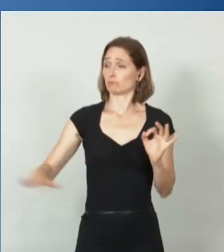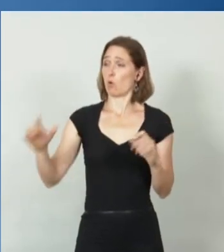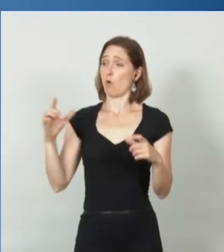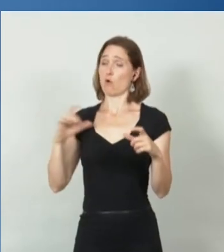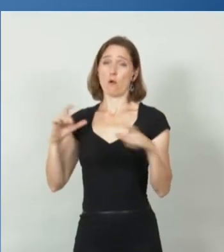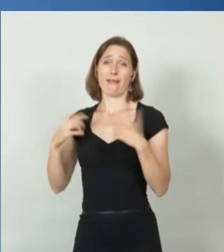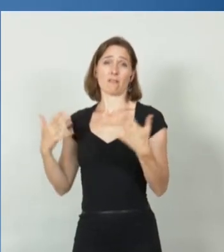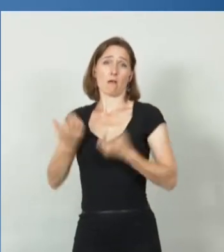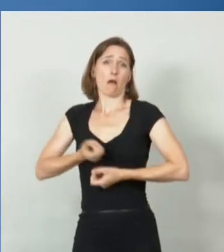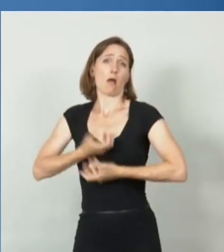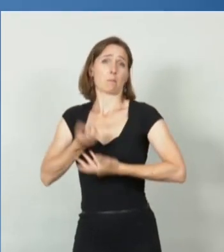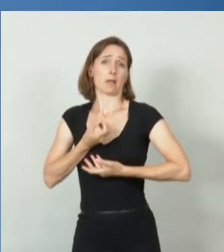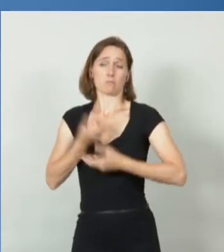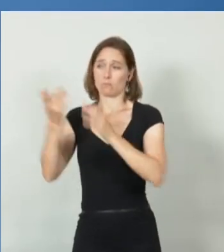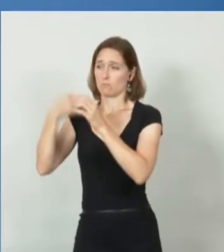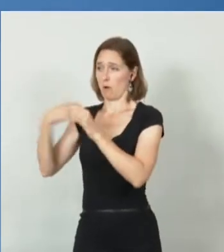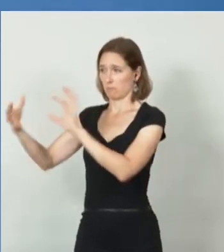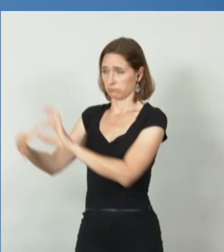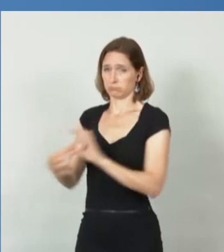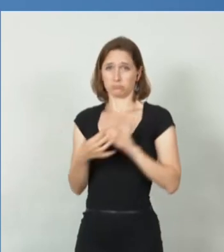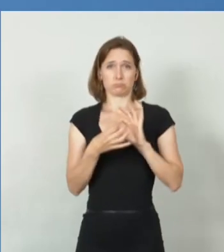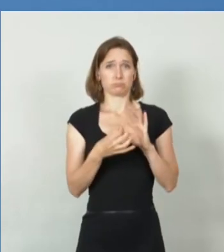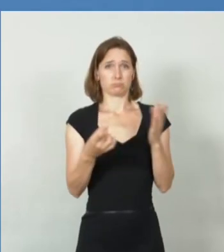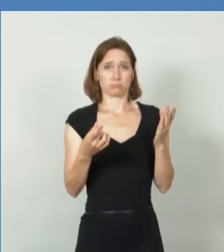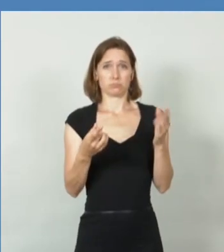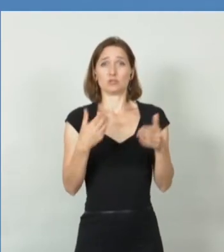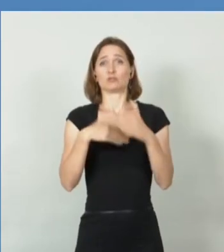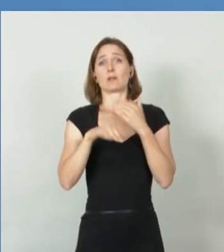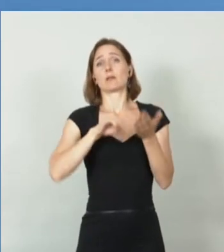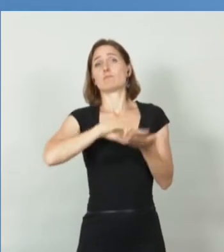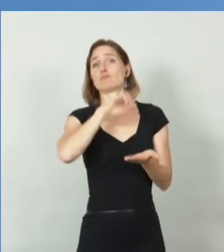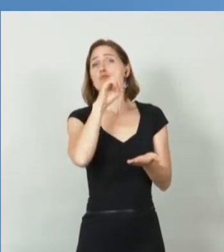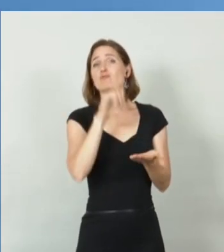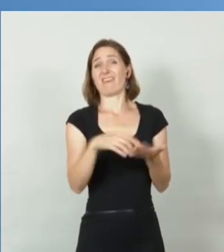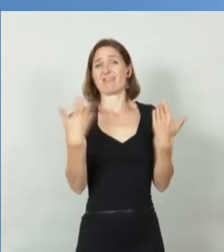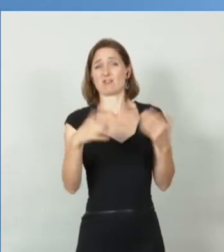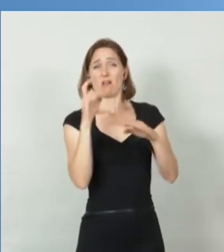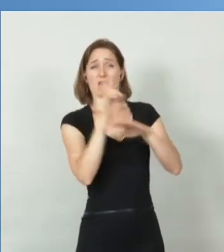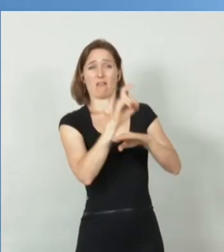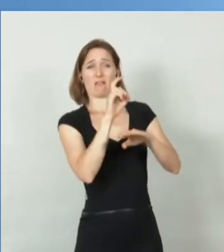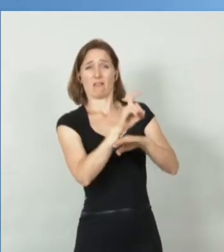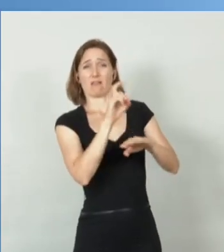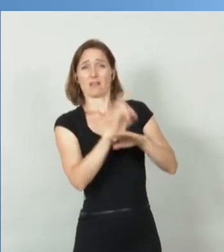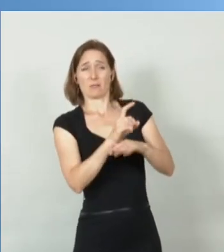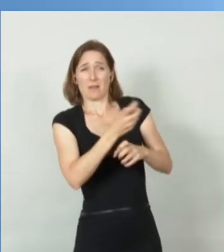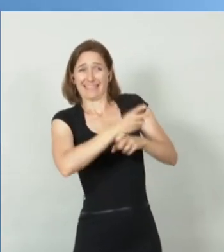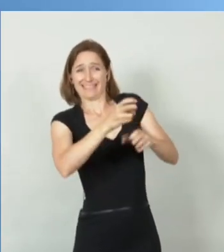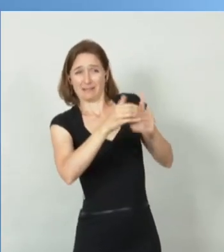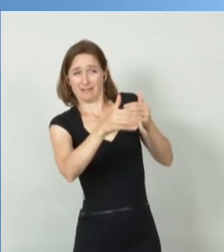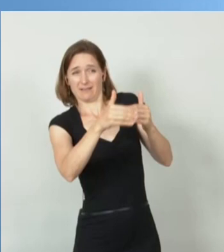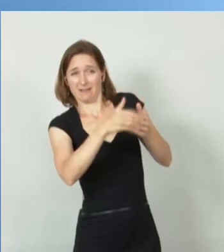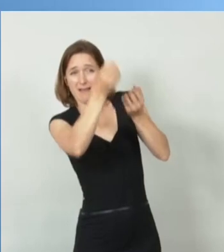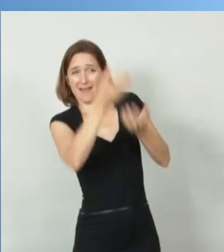à mettre en avant tout ce qui était dénoncé dans votre budget et qui en fait est arrivé alors